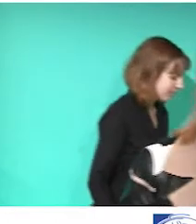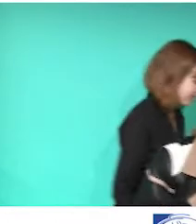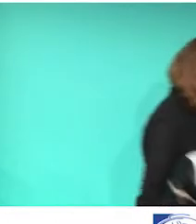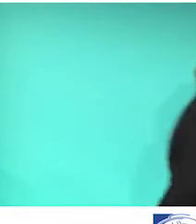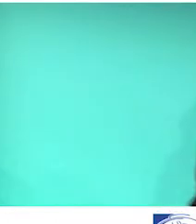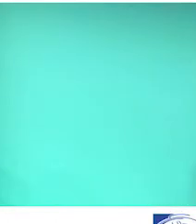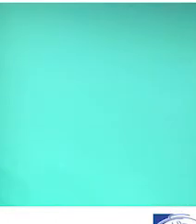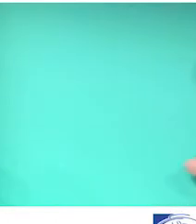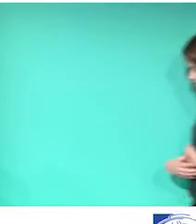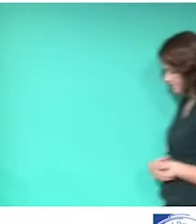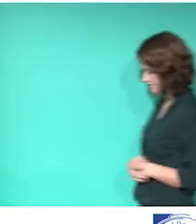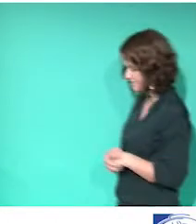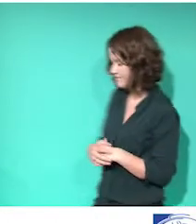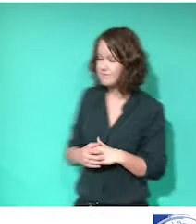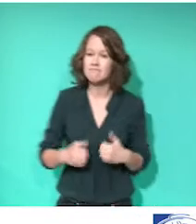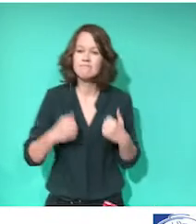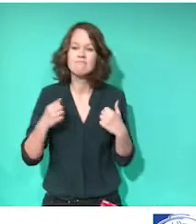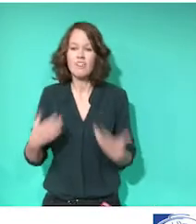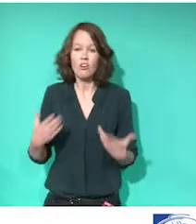allez travailler quand même cet après-midi, il ne faut pas non plus rigoler,